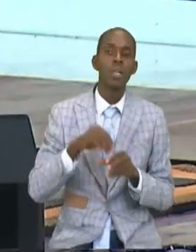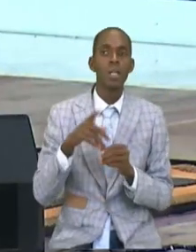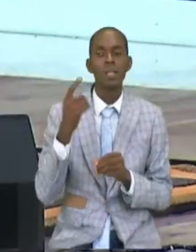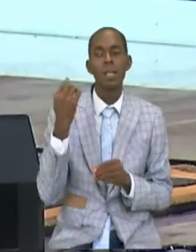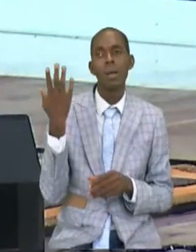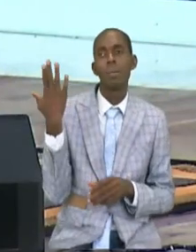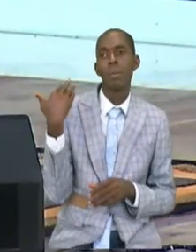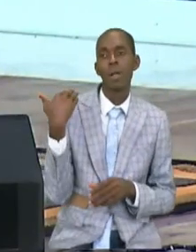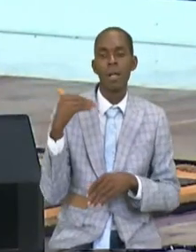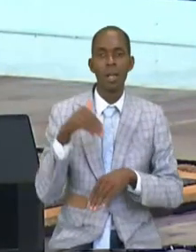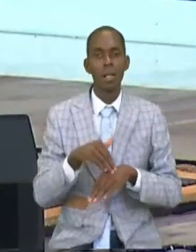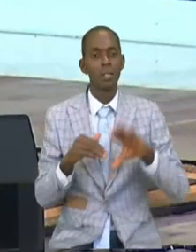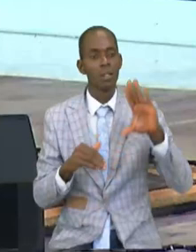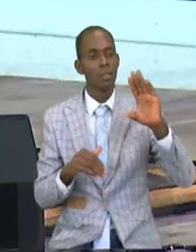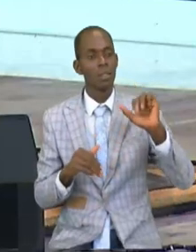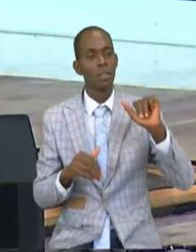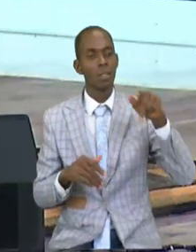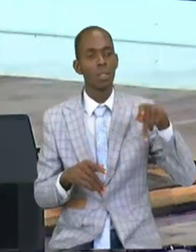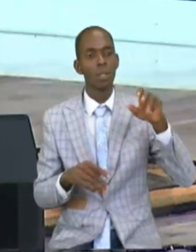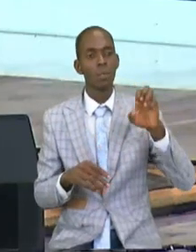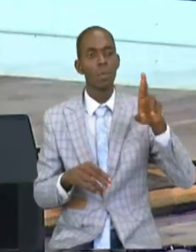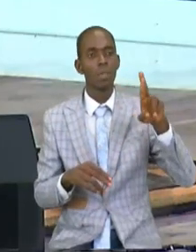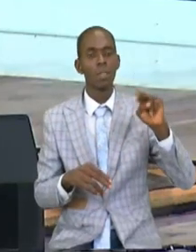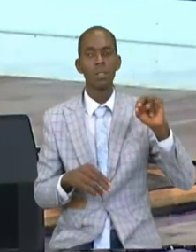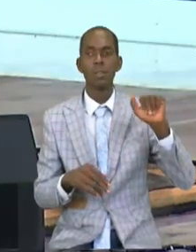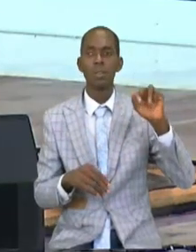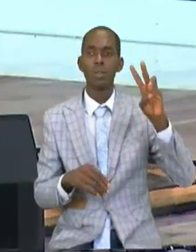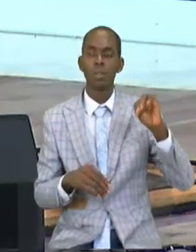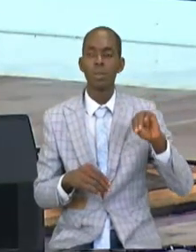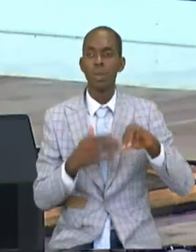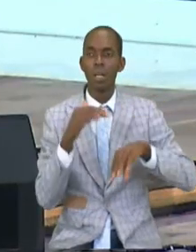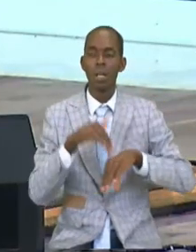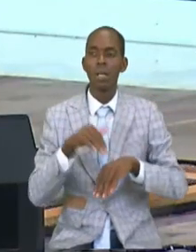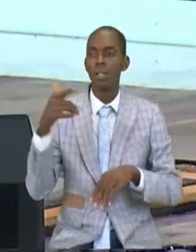passé, à Capernaüm, en Galilée.